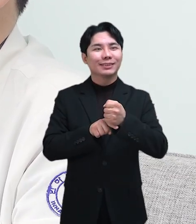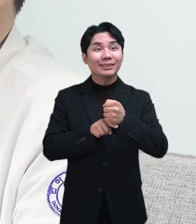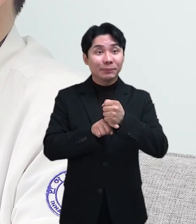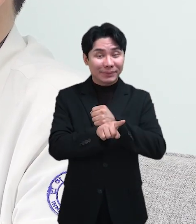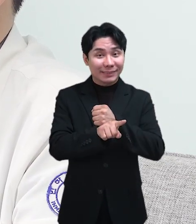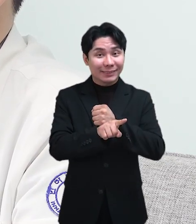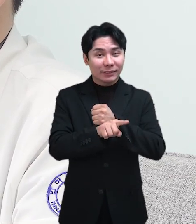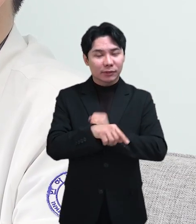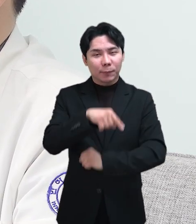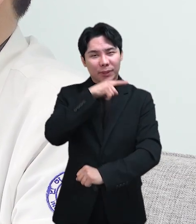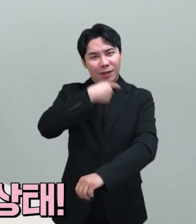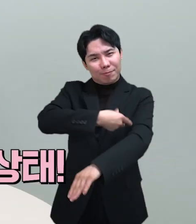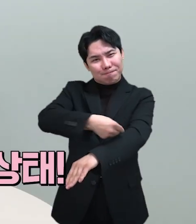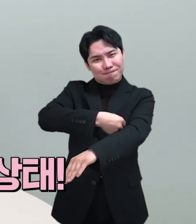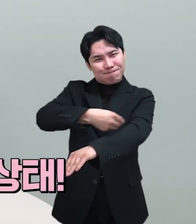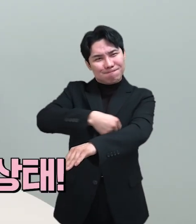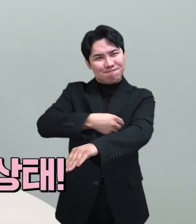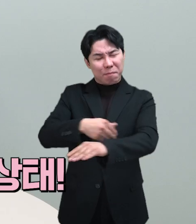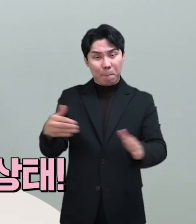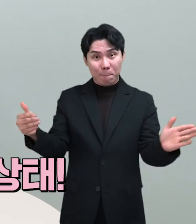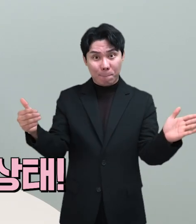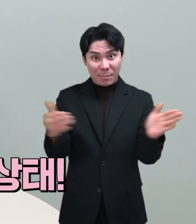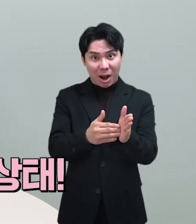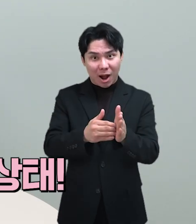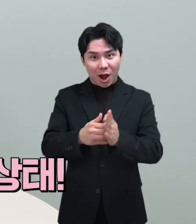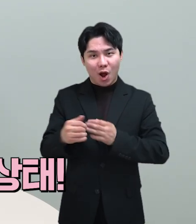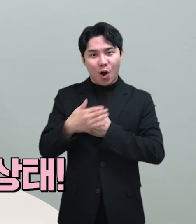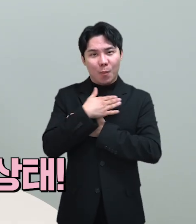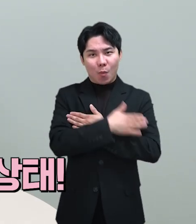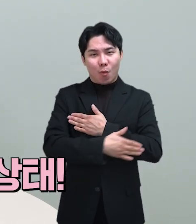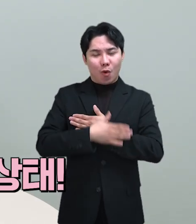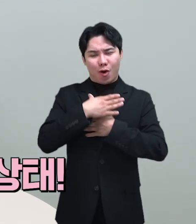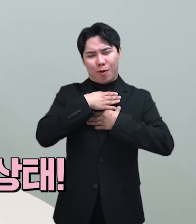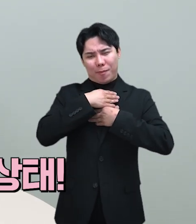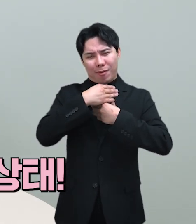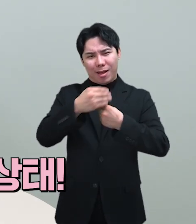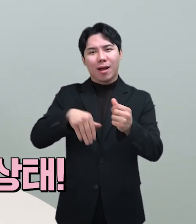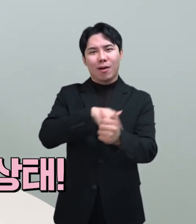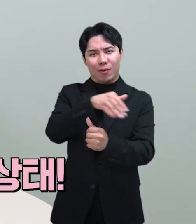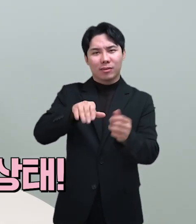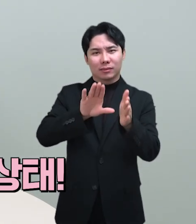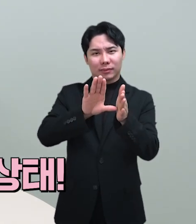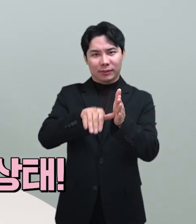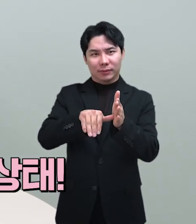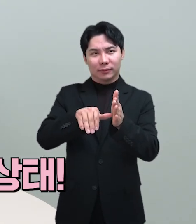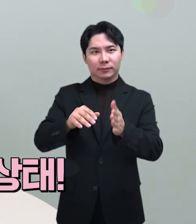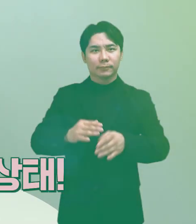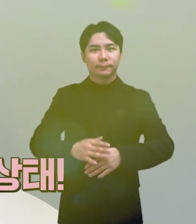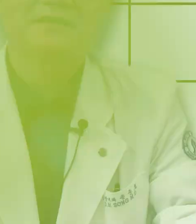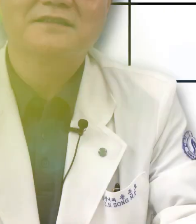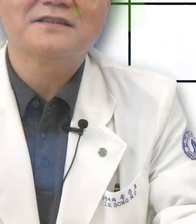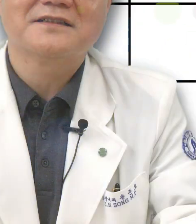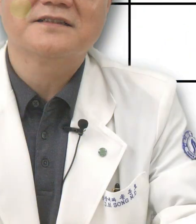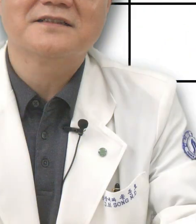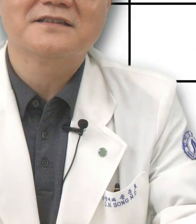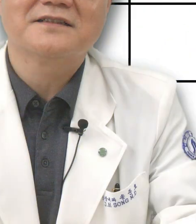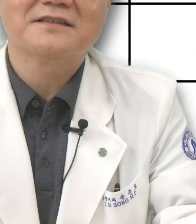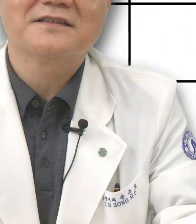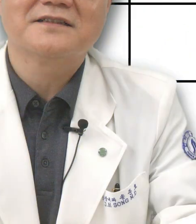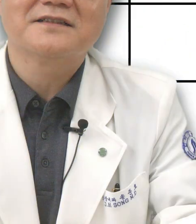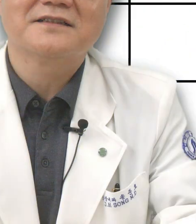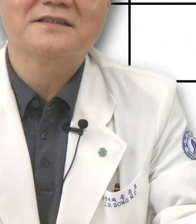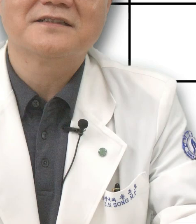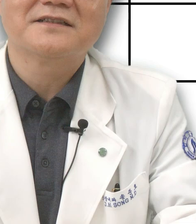체중을 건체중이라고 합니다. 그래서 투석을 끝내고 나서 가장 환자분이 편안한 그런 체중이 건체중입니다.